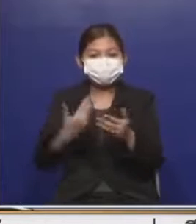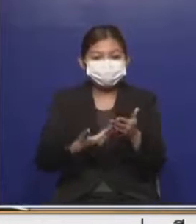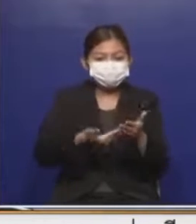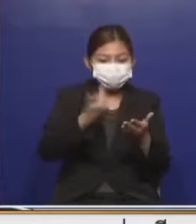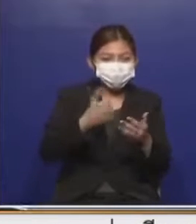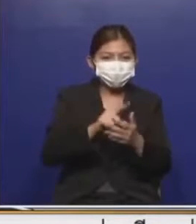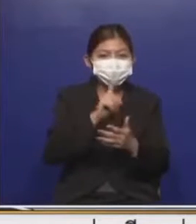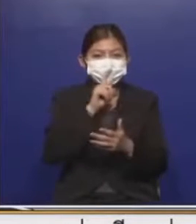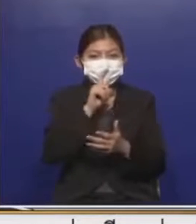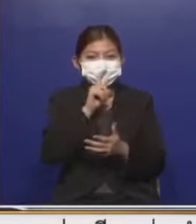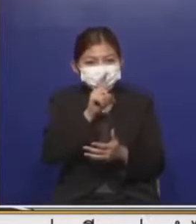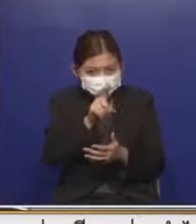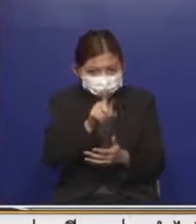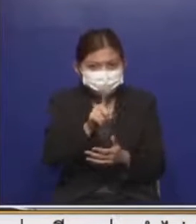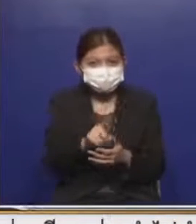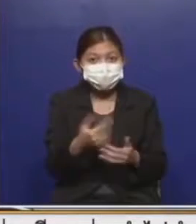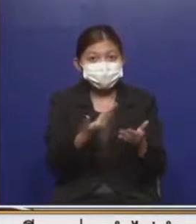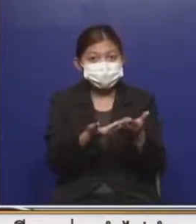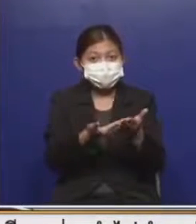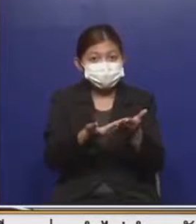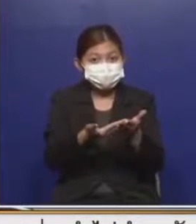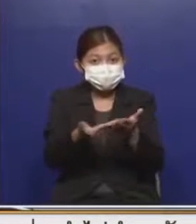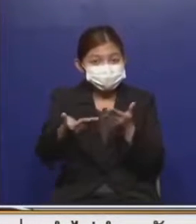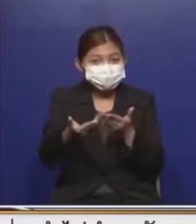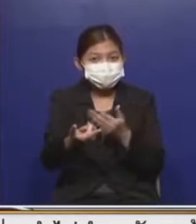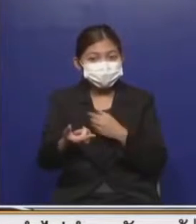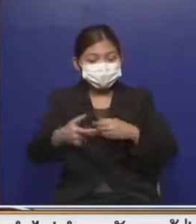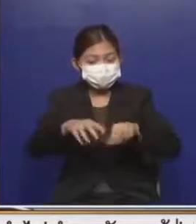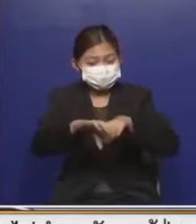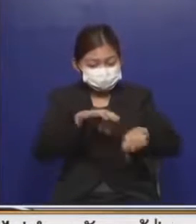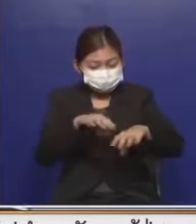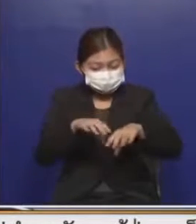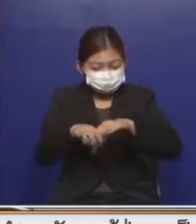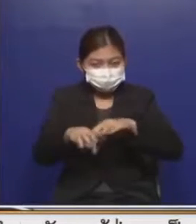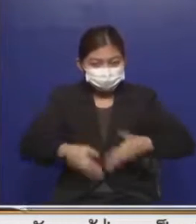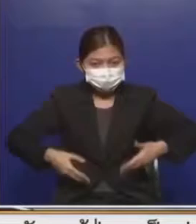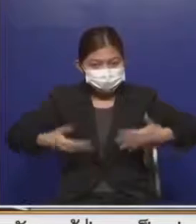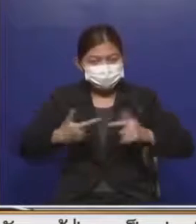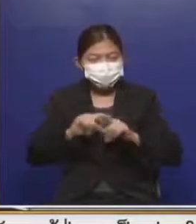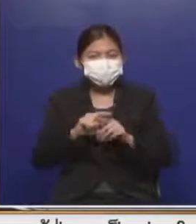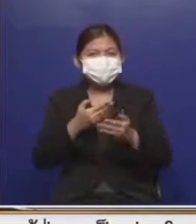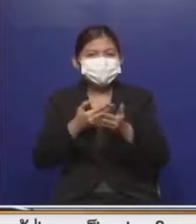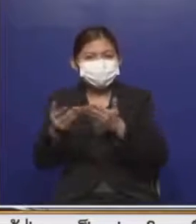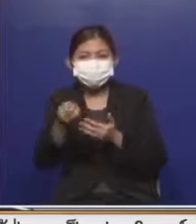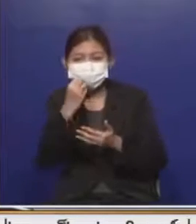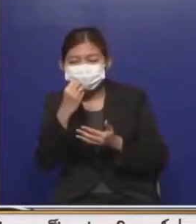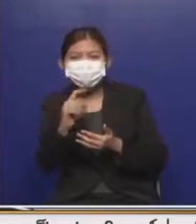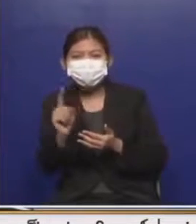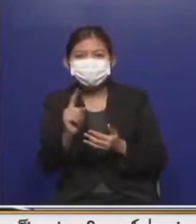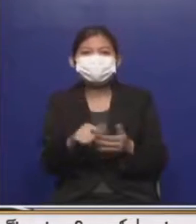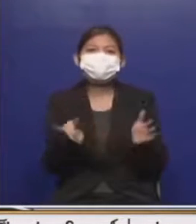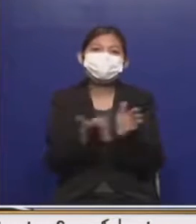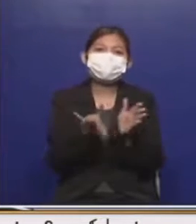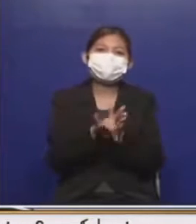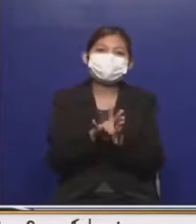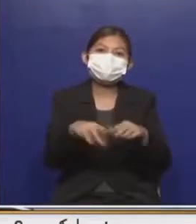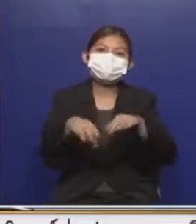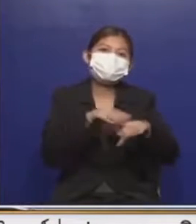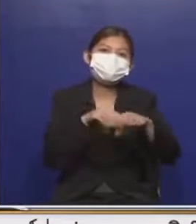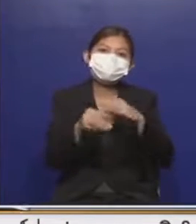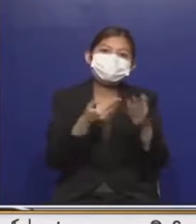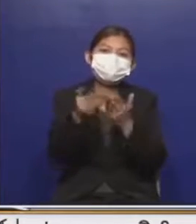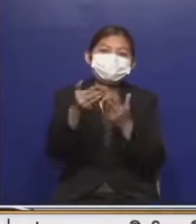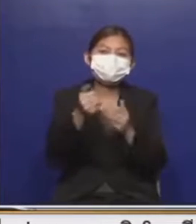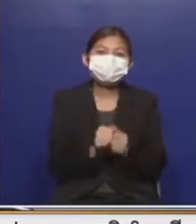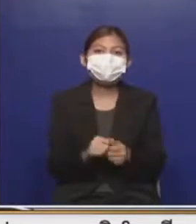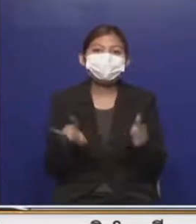่อหน้าตรง ๆว่าจะซื้อมาใส่ หอซือกินสุดท้ายก็ดึงดน จะซออยู่ดีสภาพของประเทศ ในท